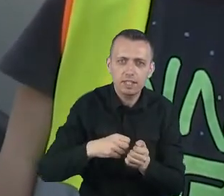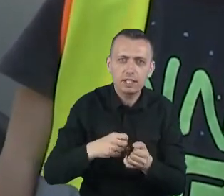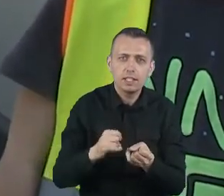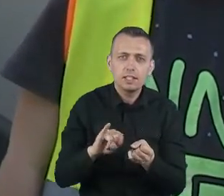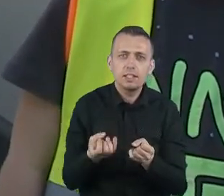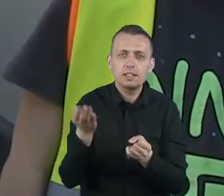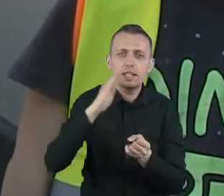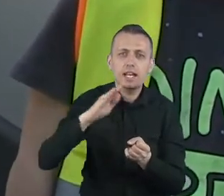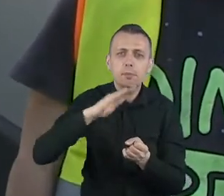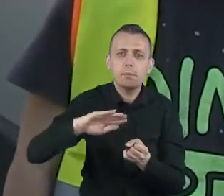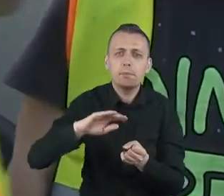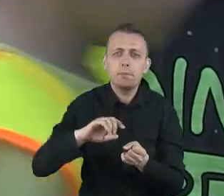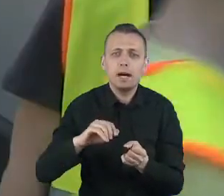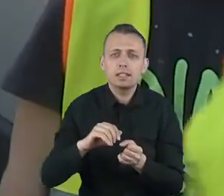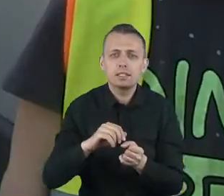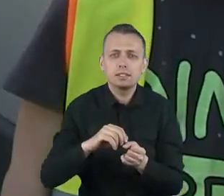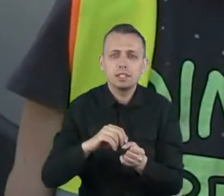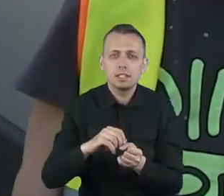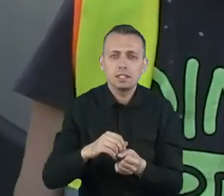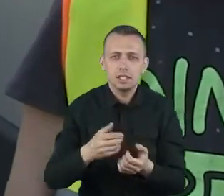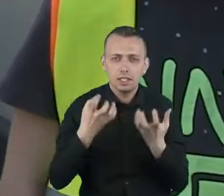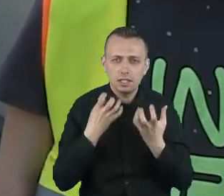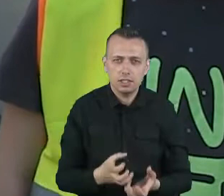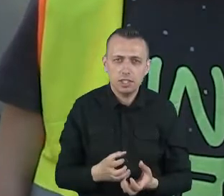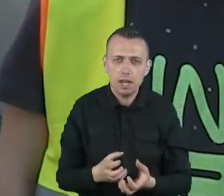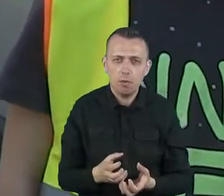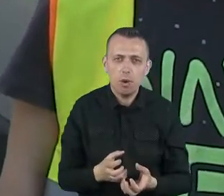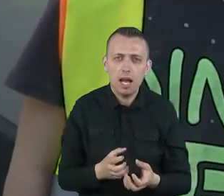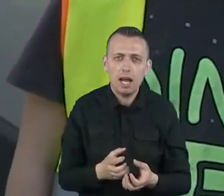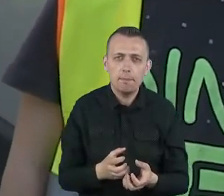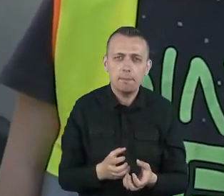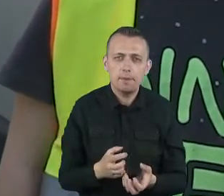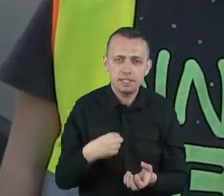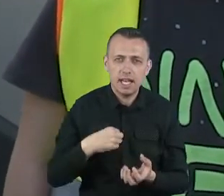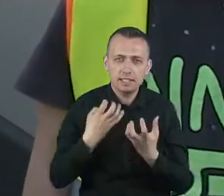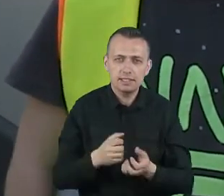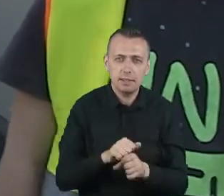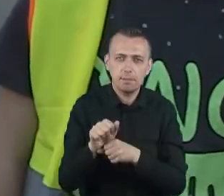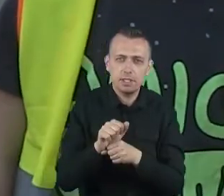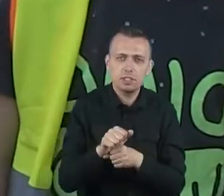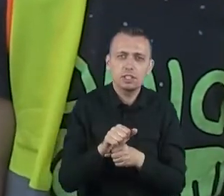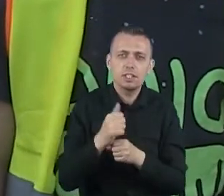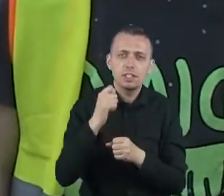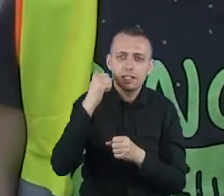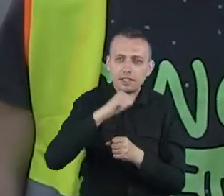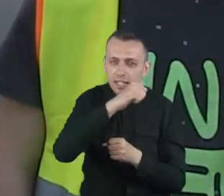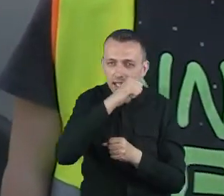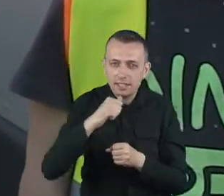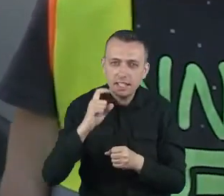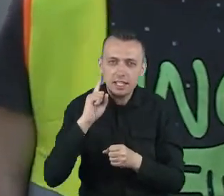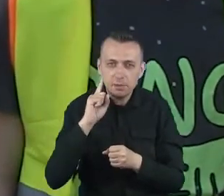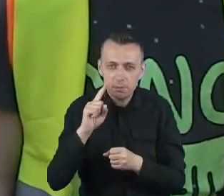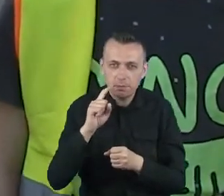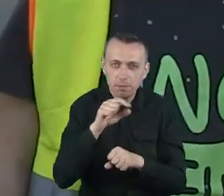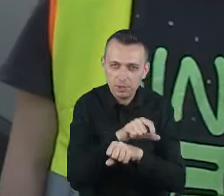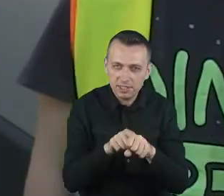ale na bardziej by została lepiej tajniakiem. Tajniakiem, czyli chciałabyś pracować w policji? Tak, ale by na